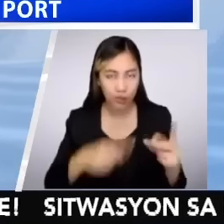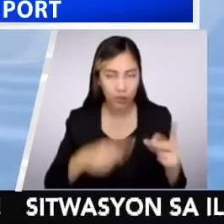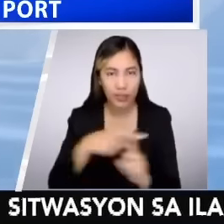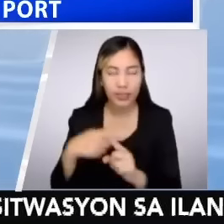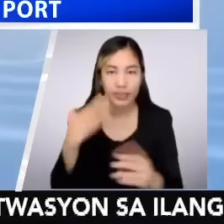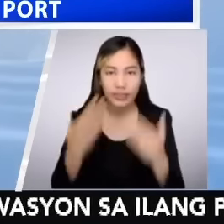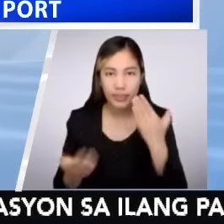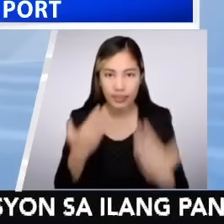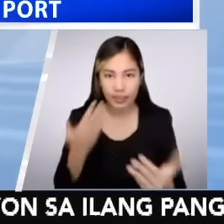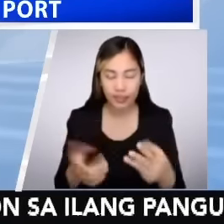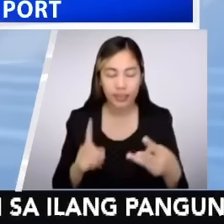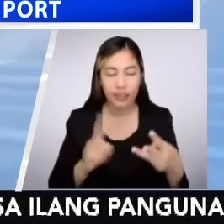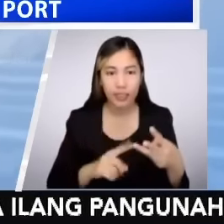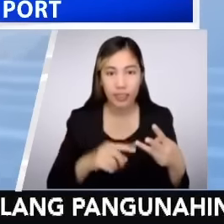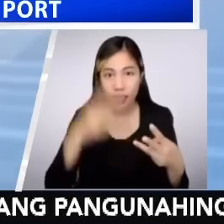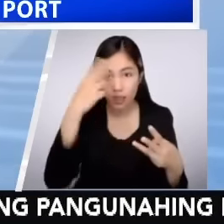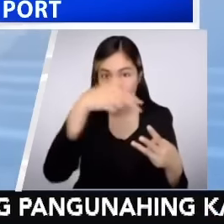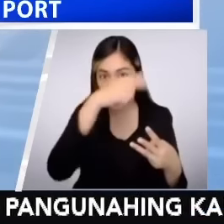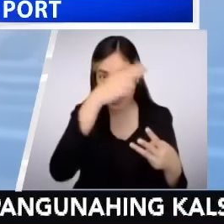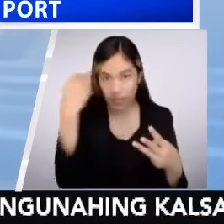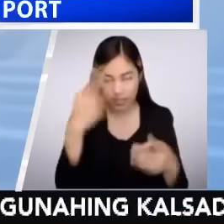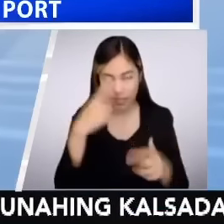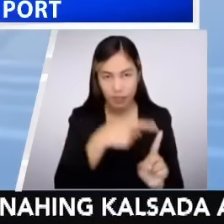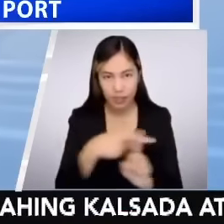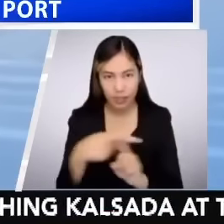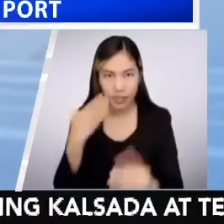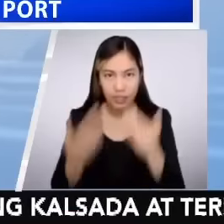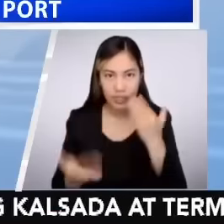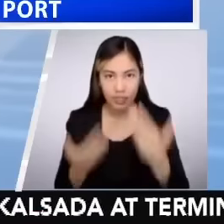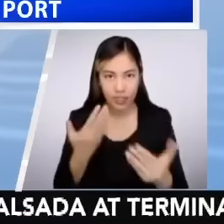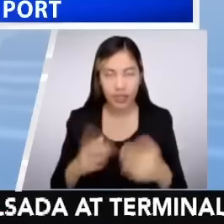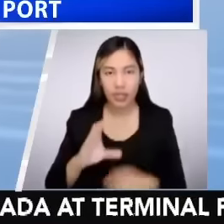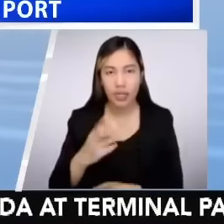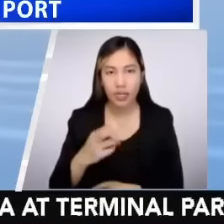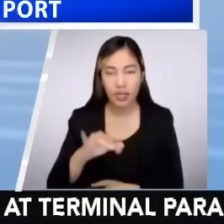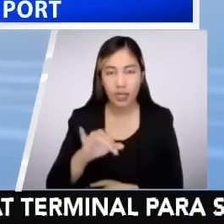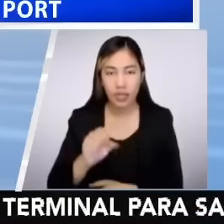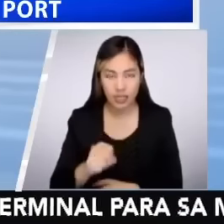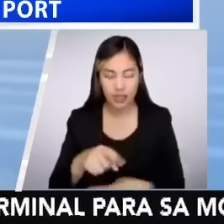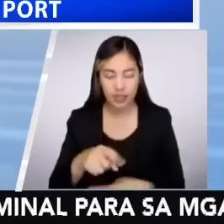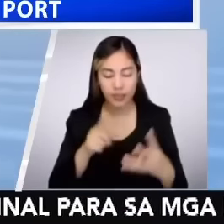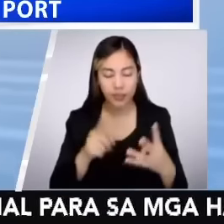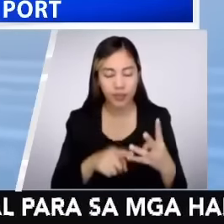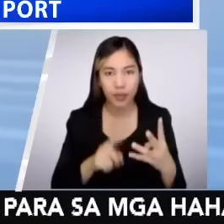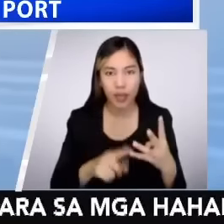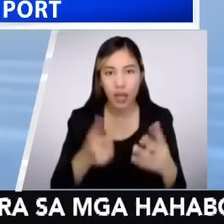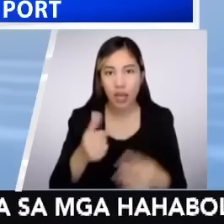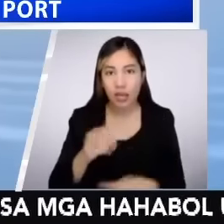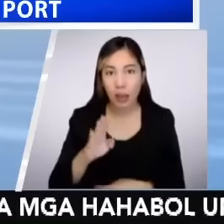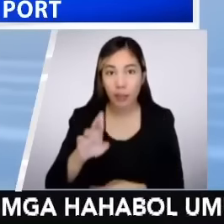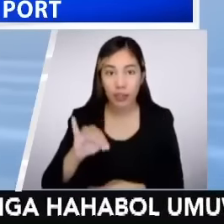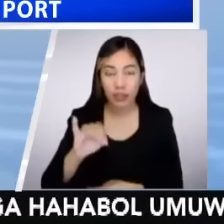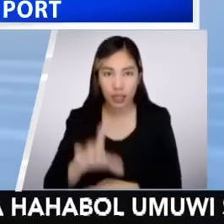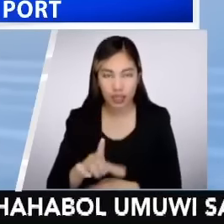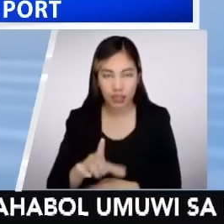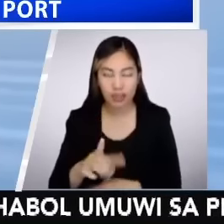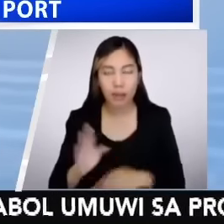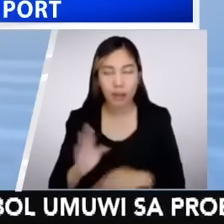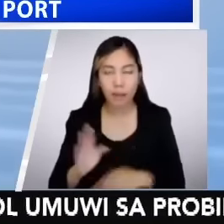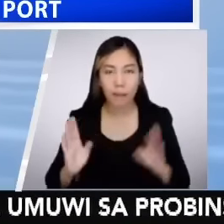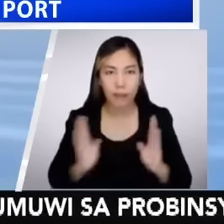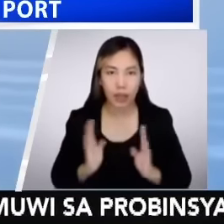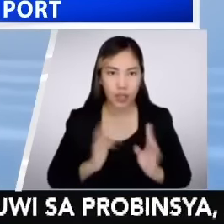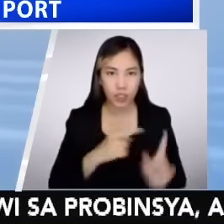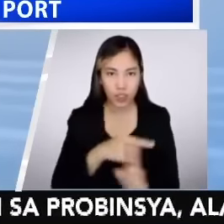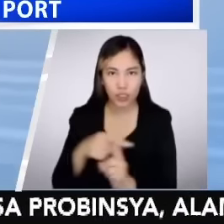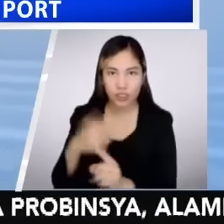Zuniga. Nasa Baguio City Public Cemetery si Jasmine Gabriel Galban. At mag-uulat mula sa St. Joseph Roman Catholic Cemetery sa Mandawi,